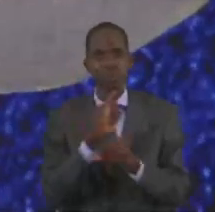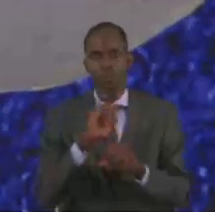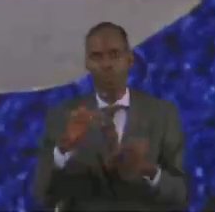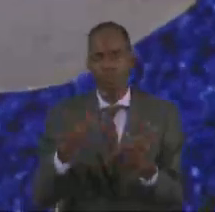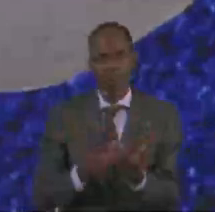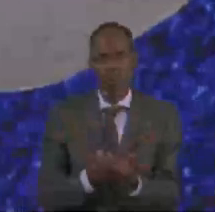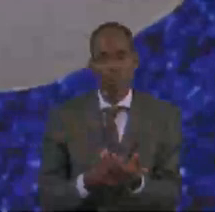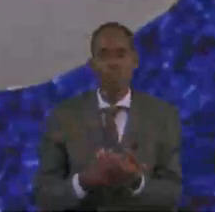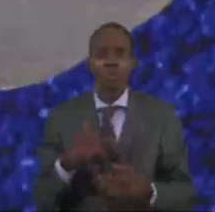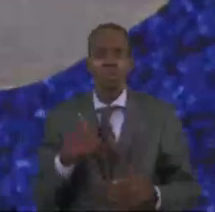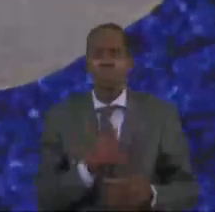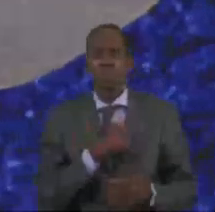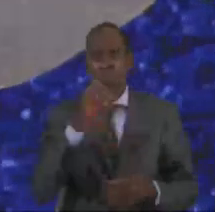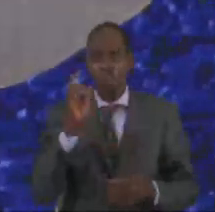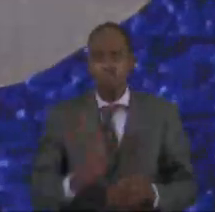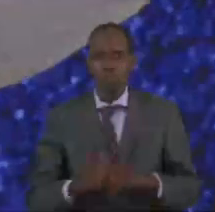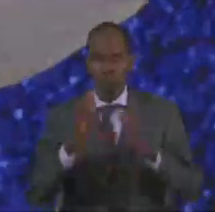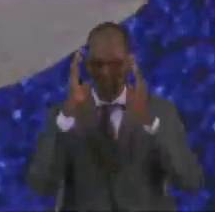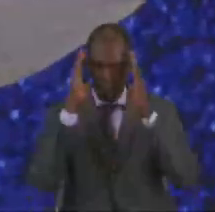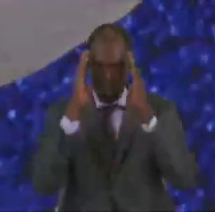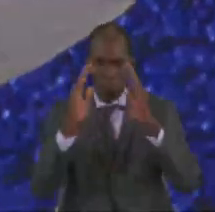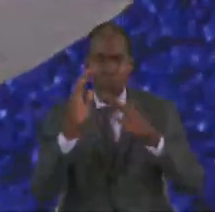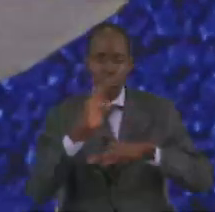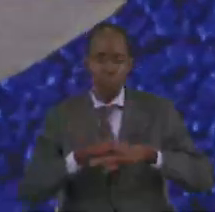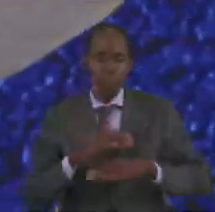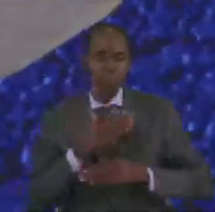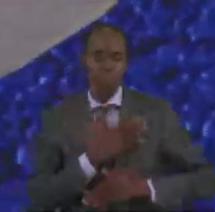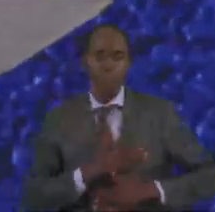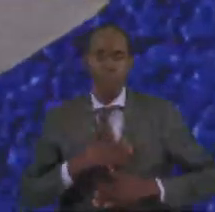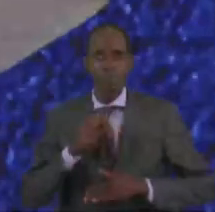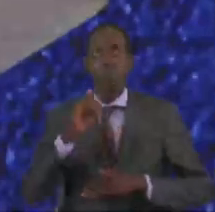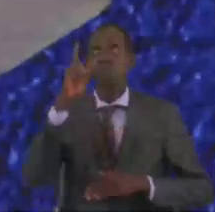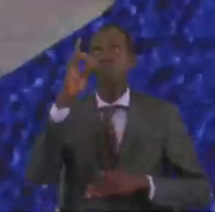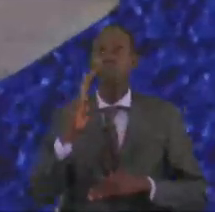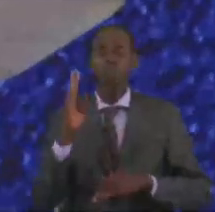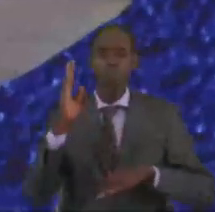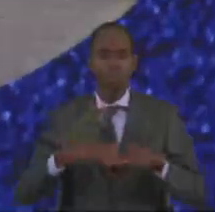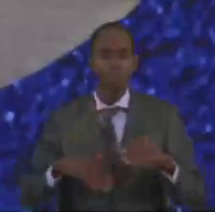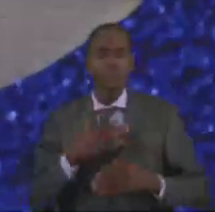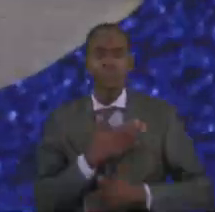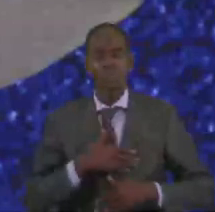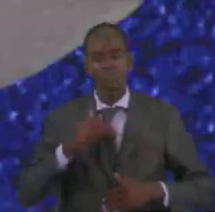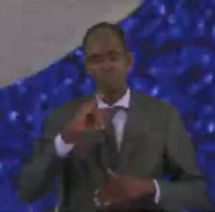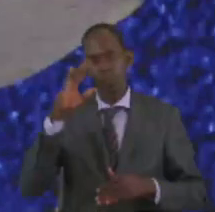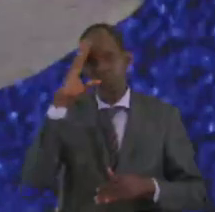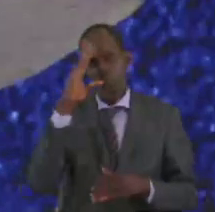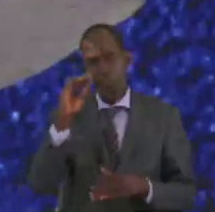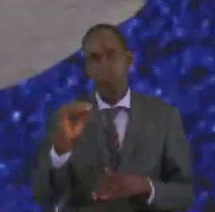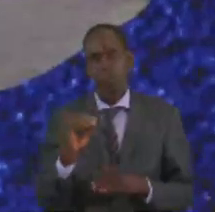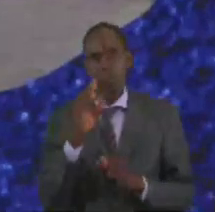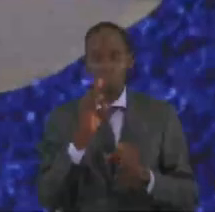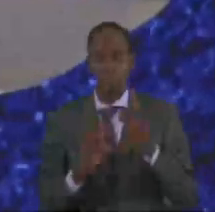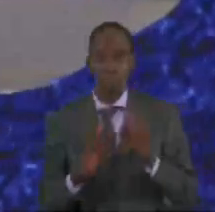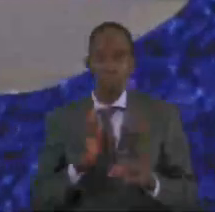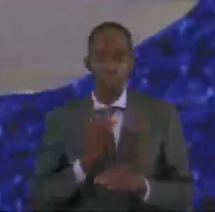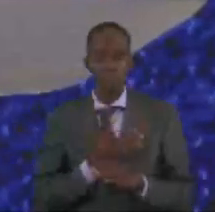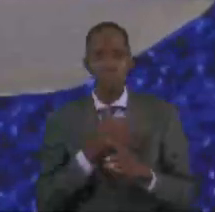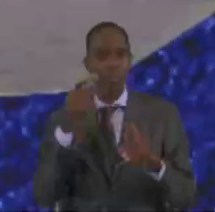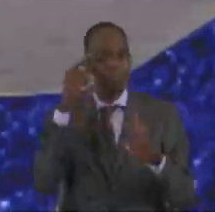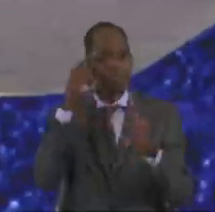l'évangile salvateur. Nous devons nous concentrer au fait de plaire à Dieu plutôt qu'aux hommes.